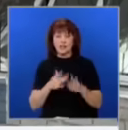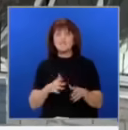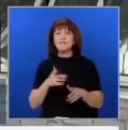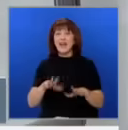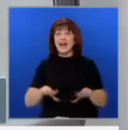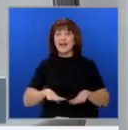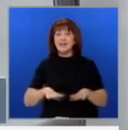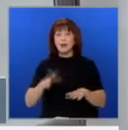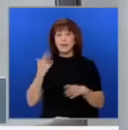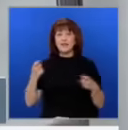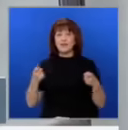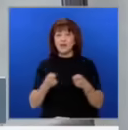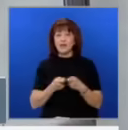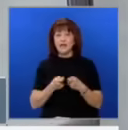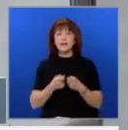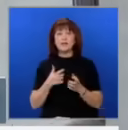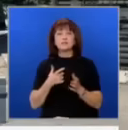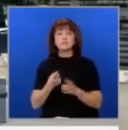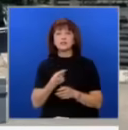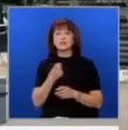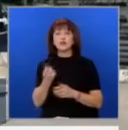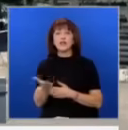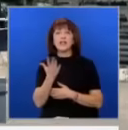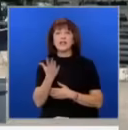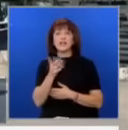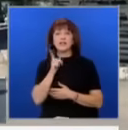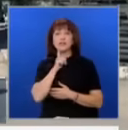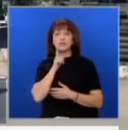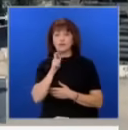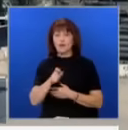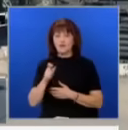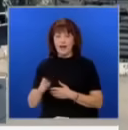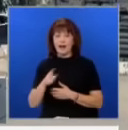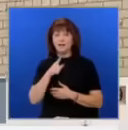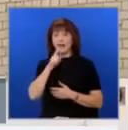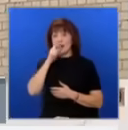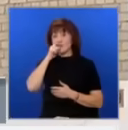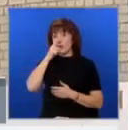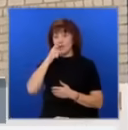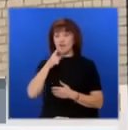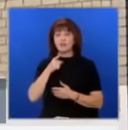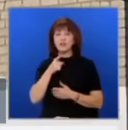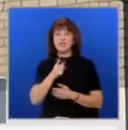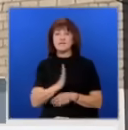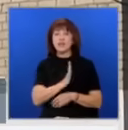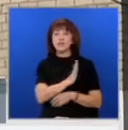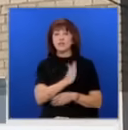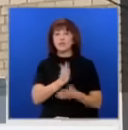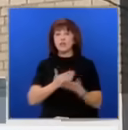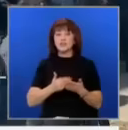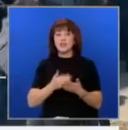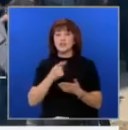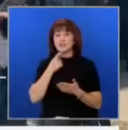преди войната беше с население от 100 000 души. Той е и важна железопътна връзка с източната част на Украина, където руските сили напредват бавно